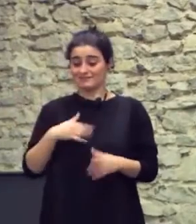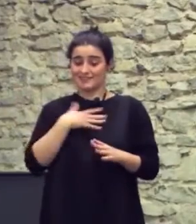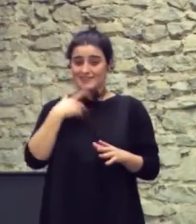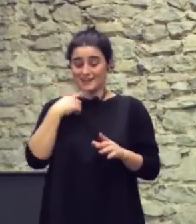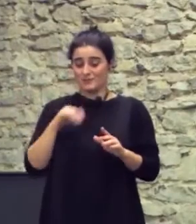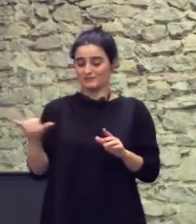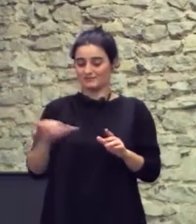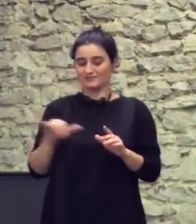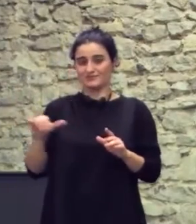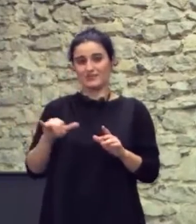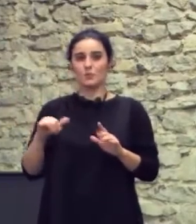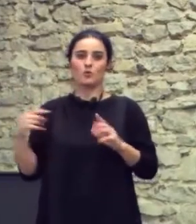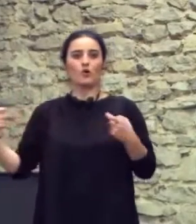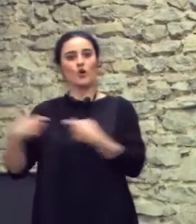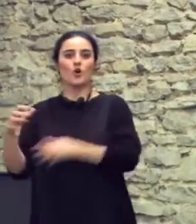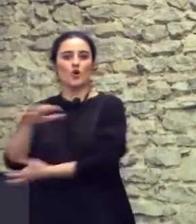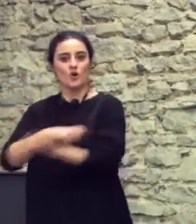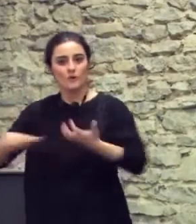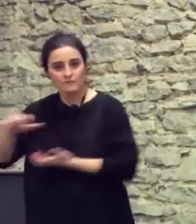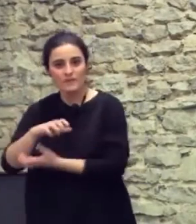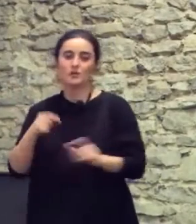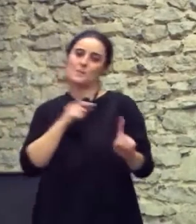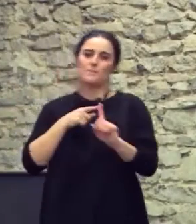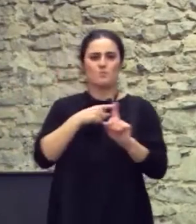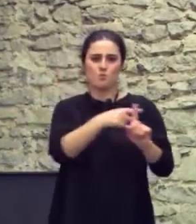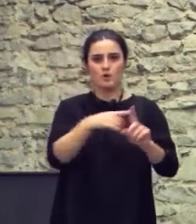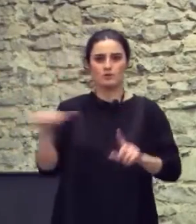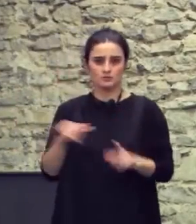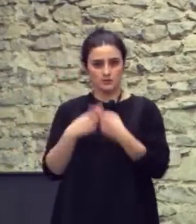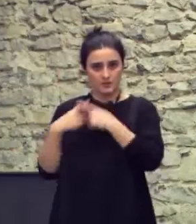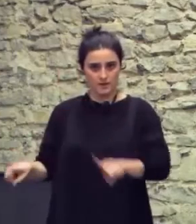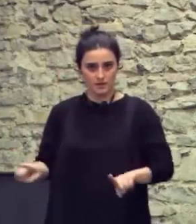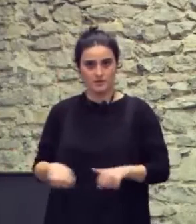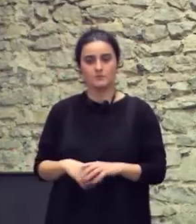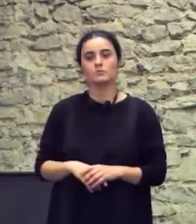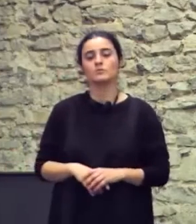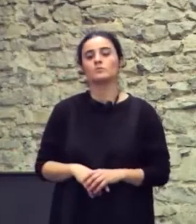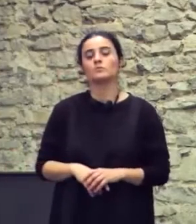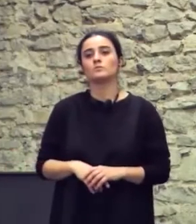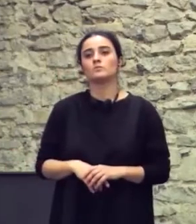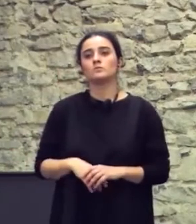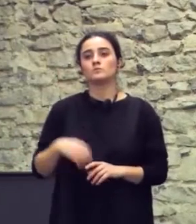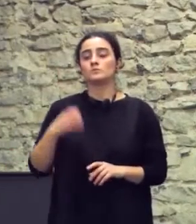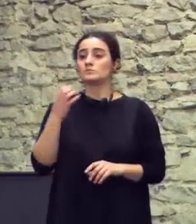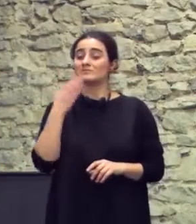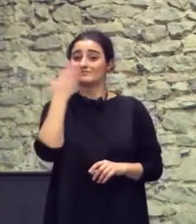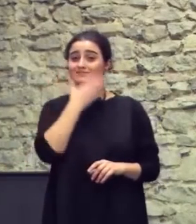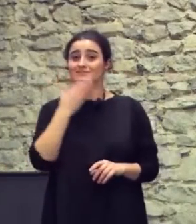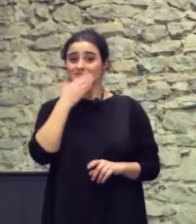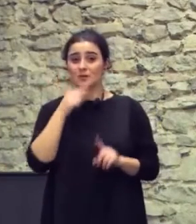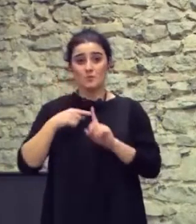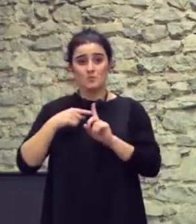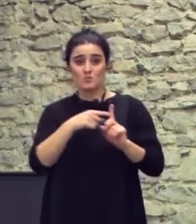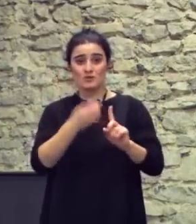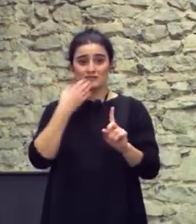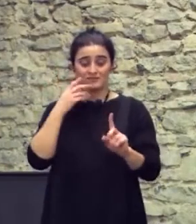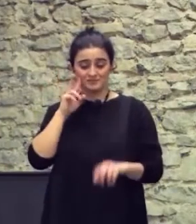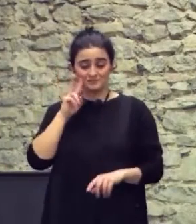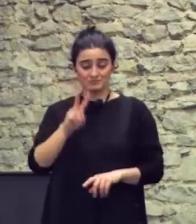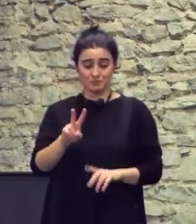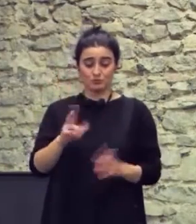bulina gatazkatik, ez? Ez da gatazka bat, bulina ditzen diogu, ez? Eskolako bulinaren definizioa bilatzen baldin